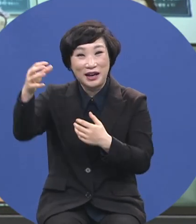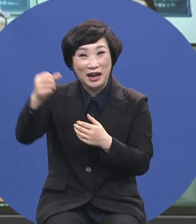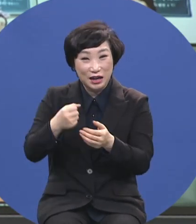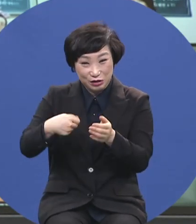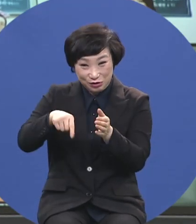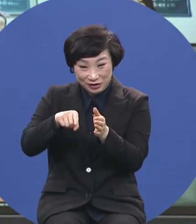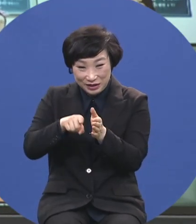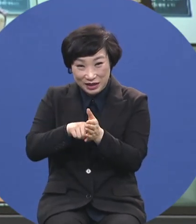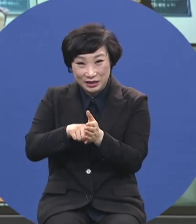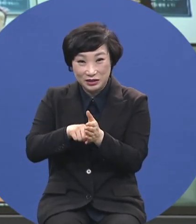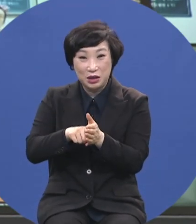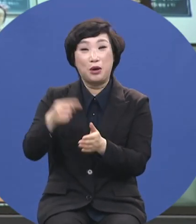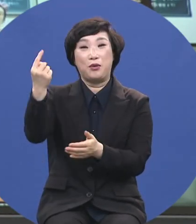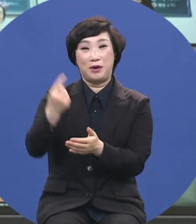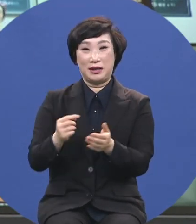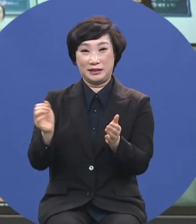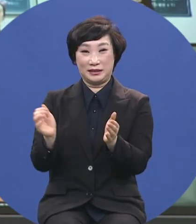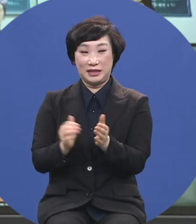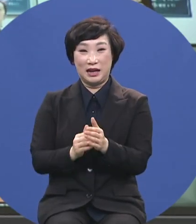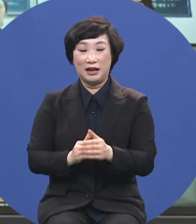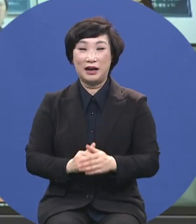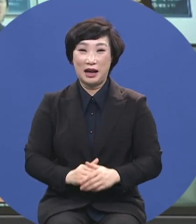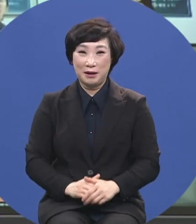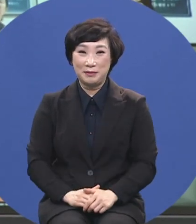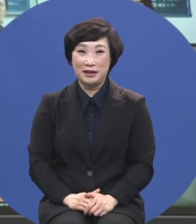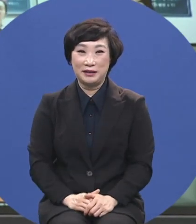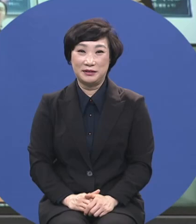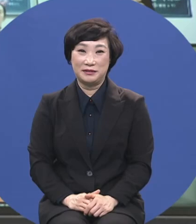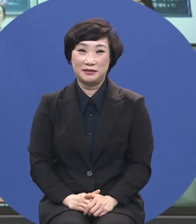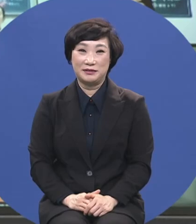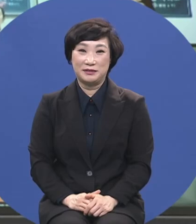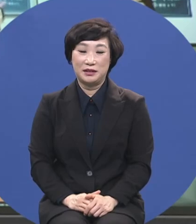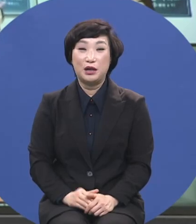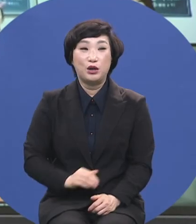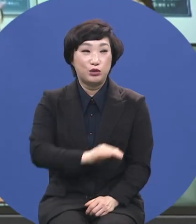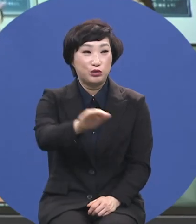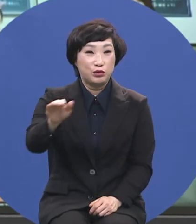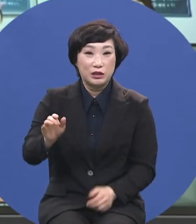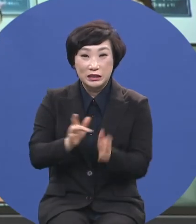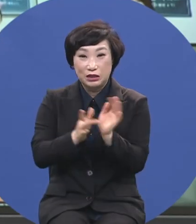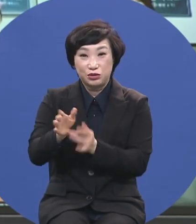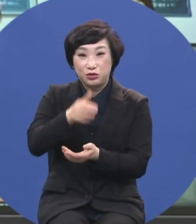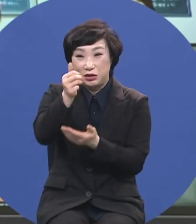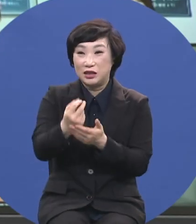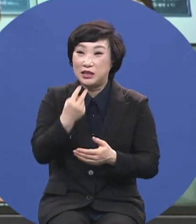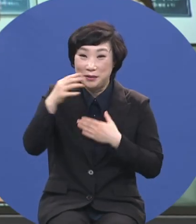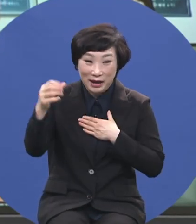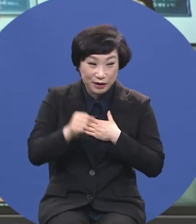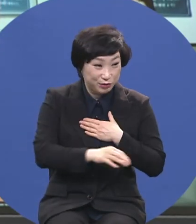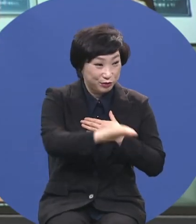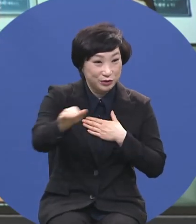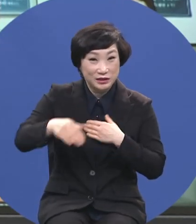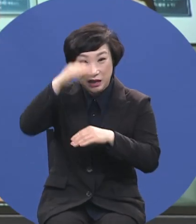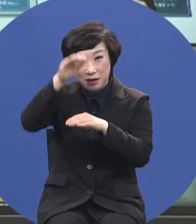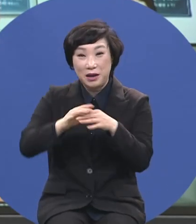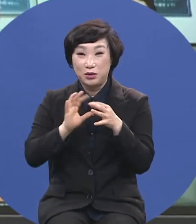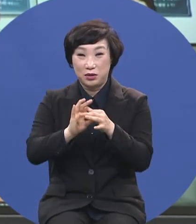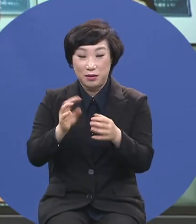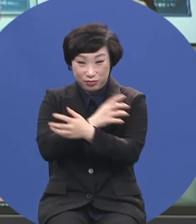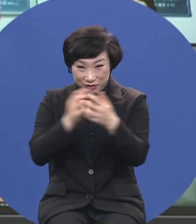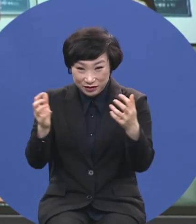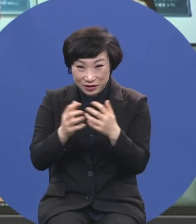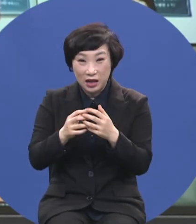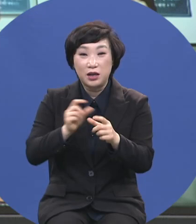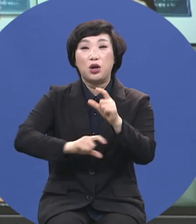풍성하게 얻게 하려는 것이니라. 우리는 예수의 생명을 얻어서 예배를 통해서 풍성하게